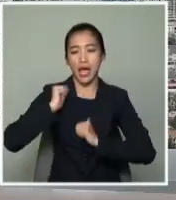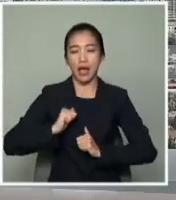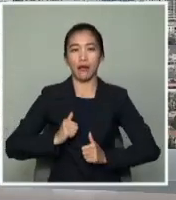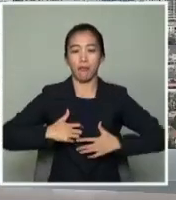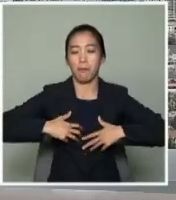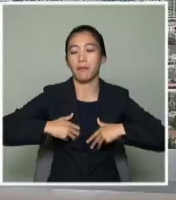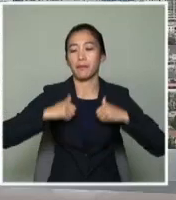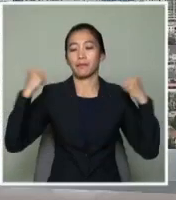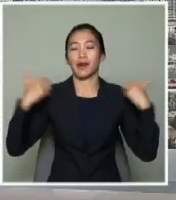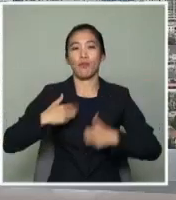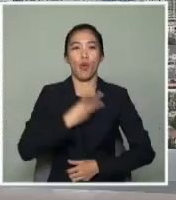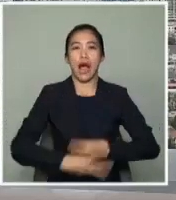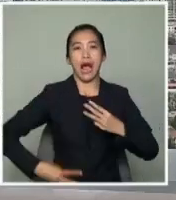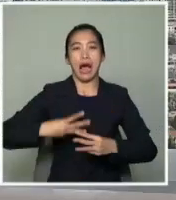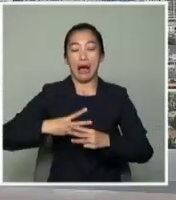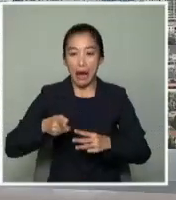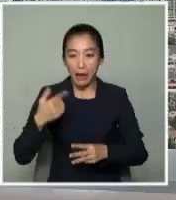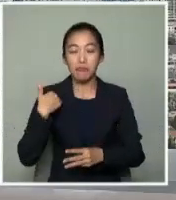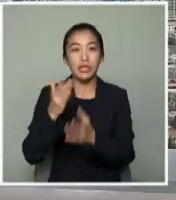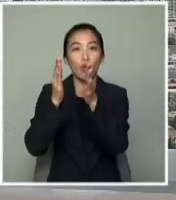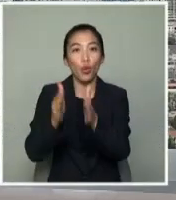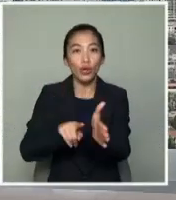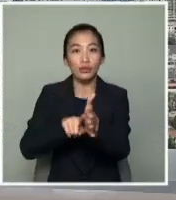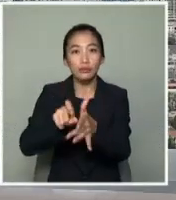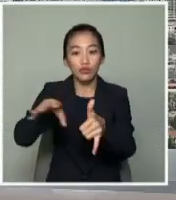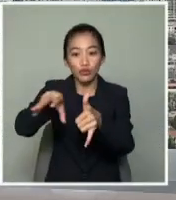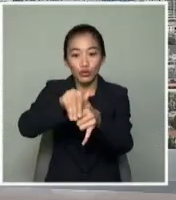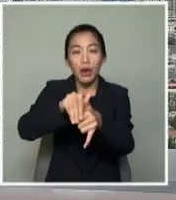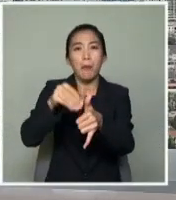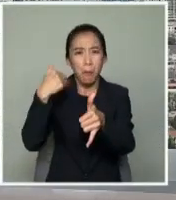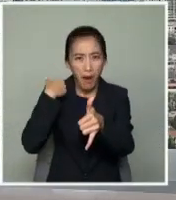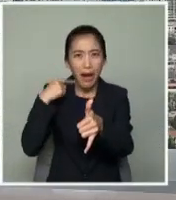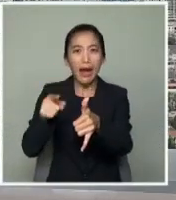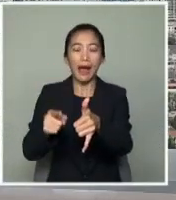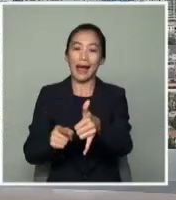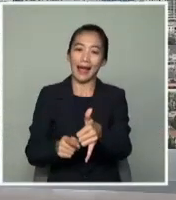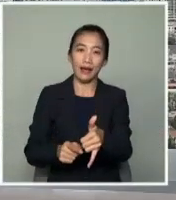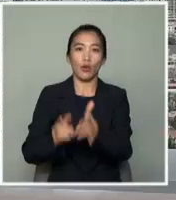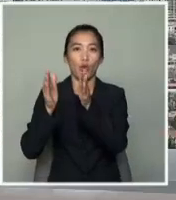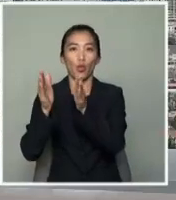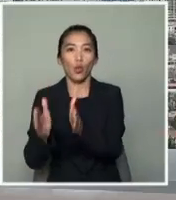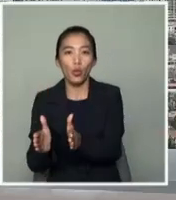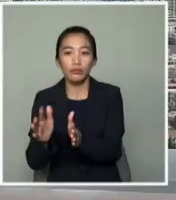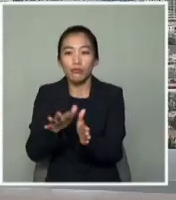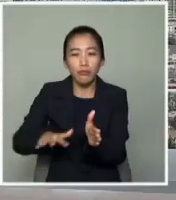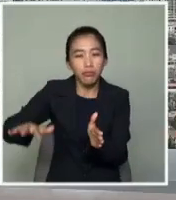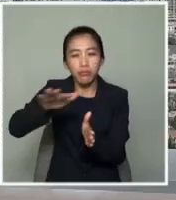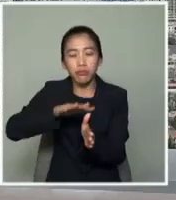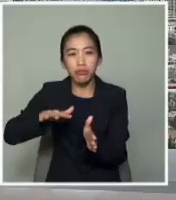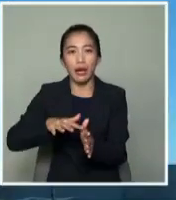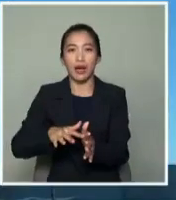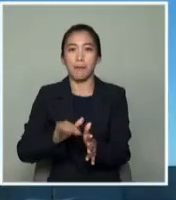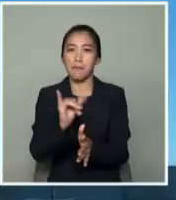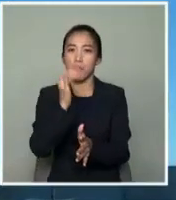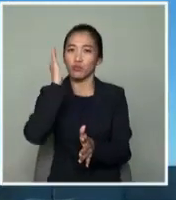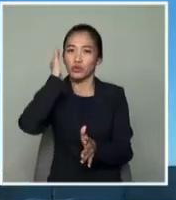ายขับนี้อยู่ที่นครโตรอนโตนะคะเพราะฉะนั้นทางเจ้าหน้าที่ก็เลยต้องมีการแจ้งเตือนกับชายหนุ่มทั้งหลายที่เข้าไปเที่ยวไนท์คลับ